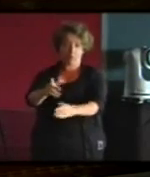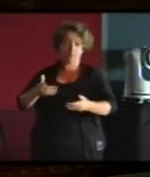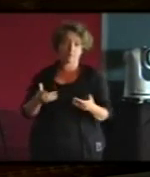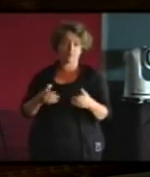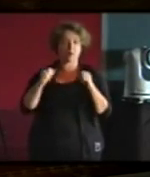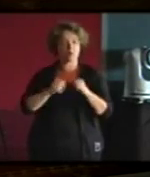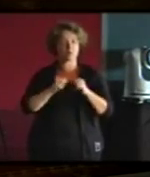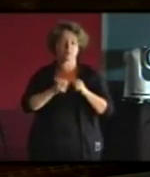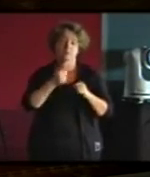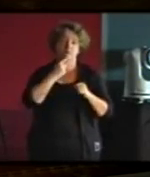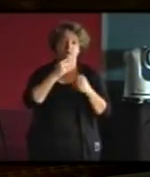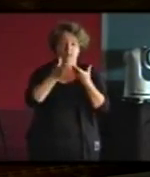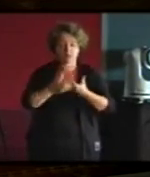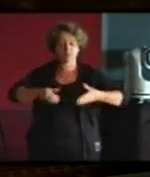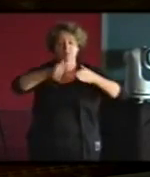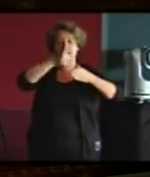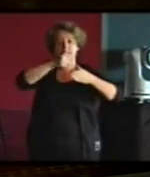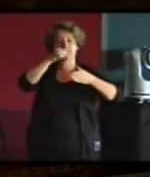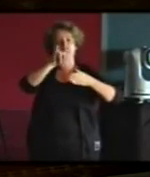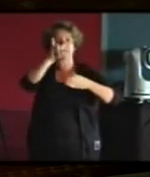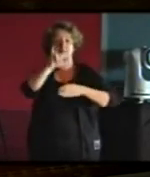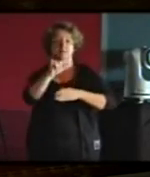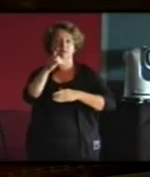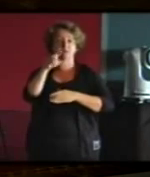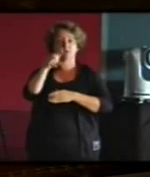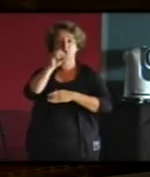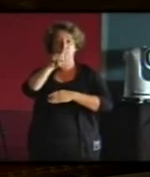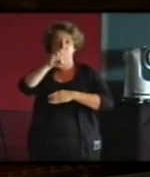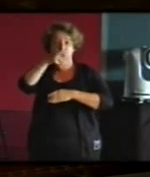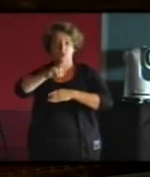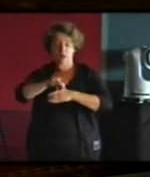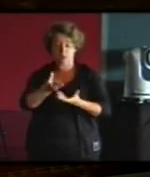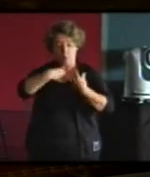que... Donc je crois pas à la pérennité